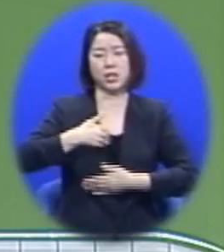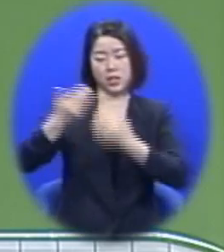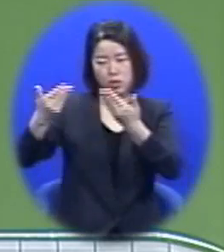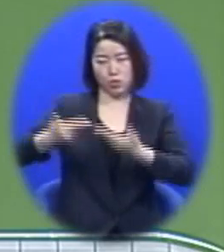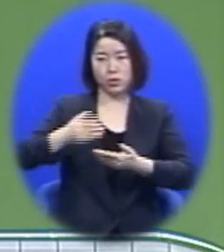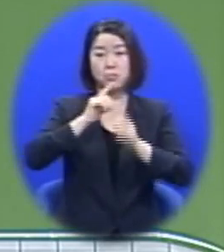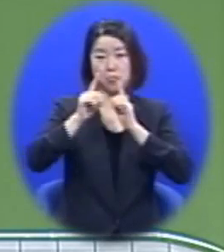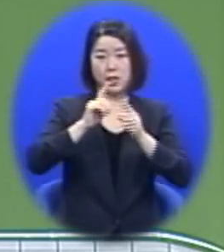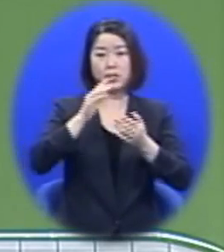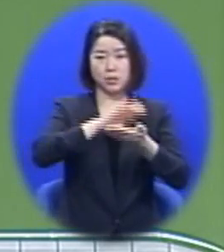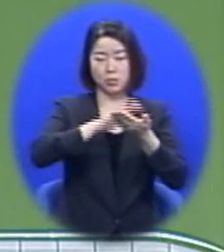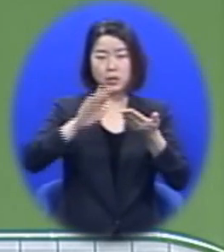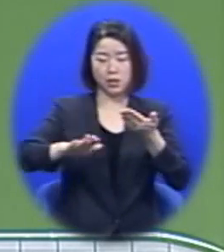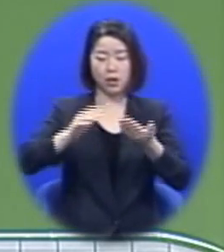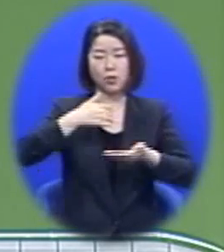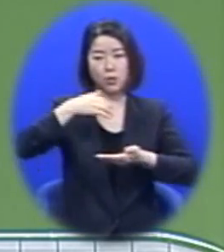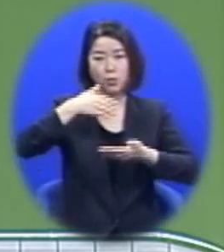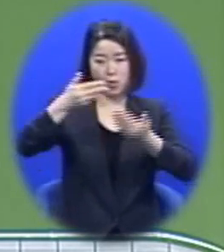주셨습니다.